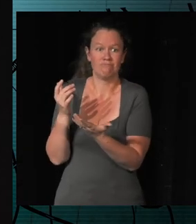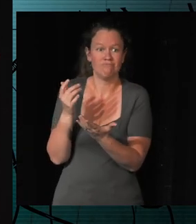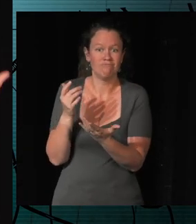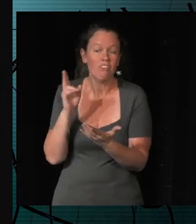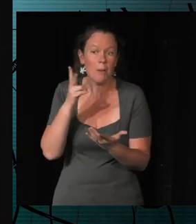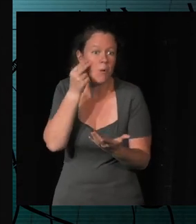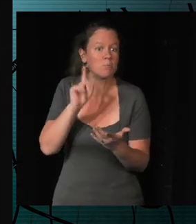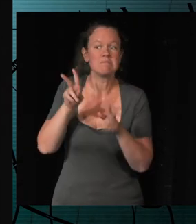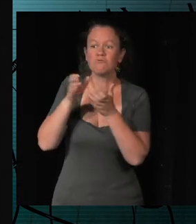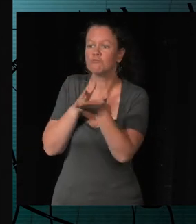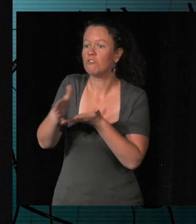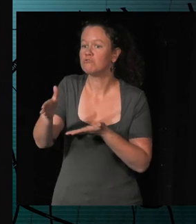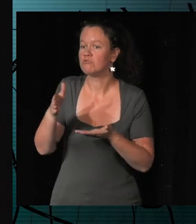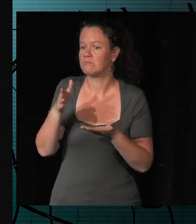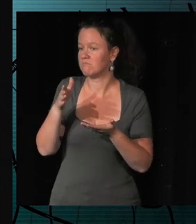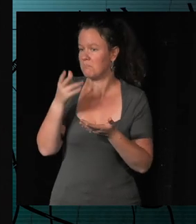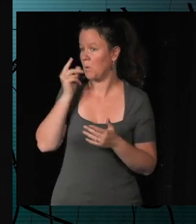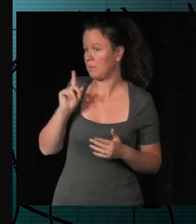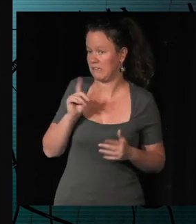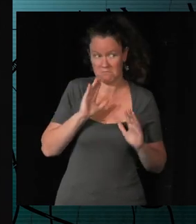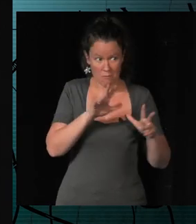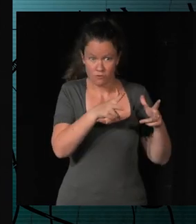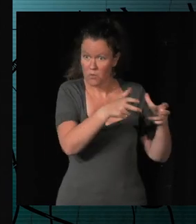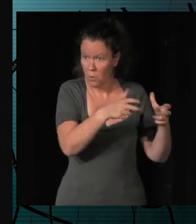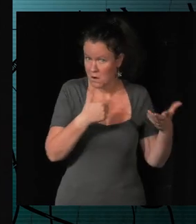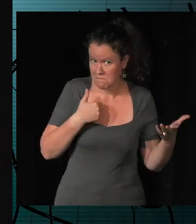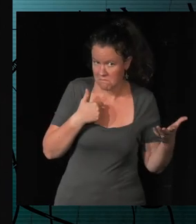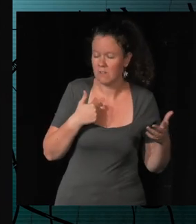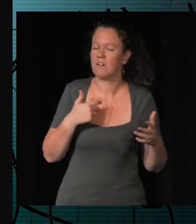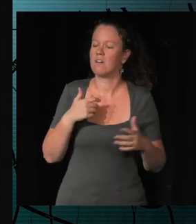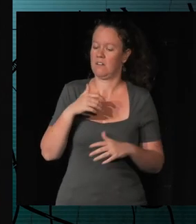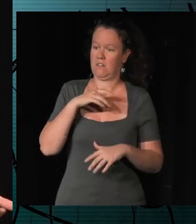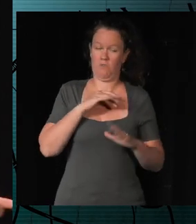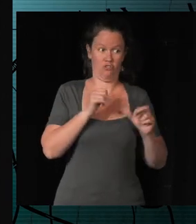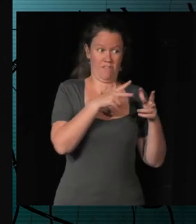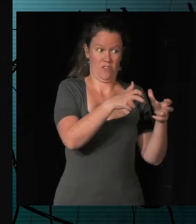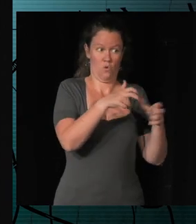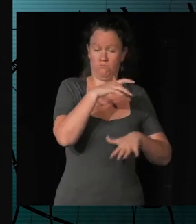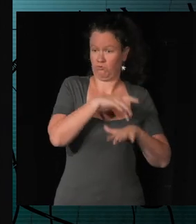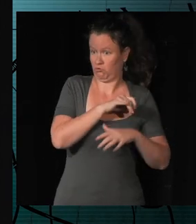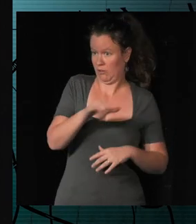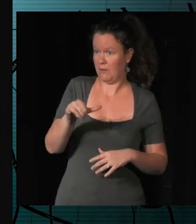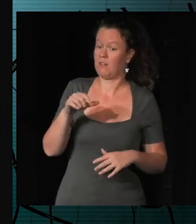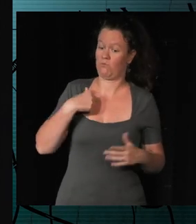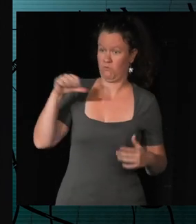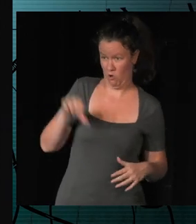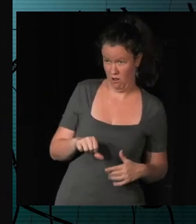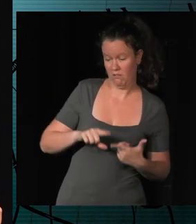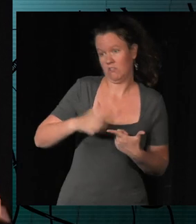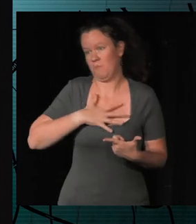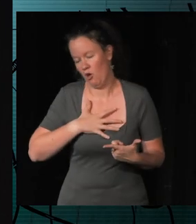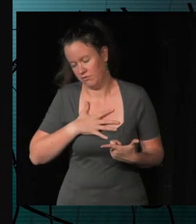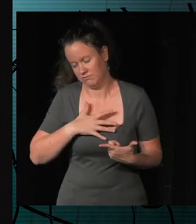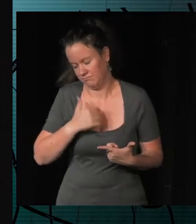la portée de la licence silentill et j'ai jamais joué au jeux vidéo parce que un je suis nul de j'ai peur et c'est encore